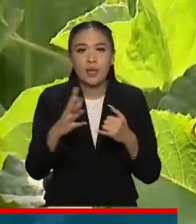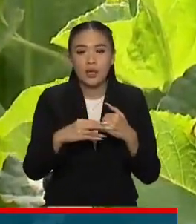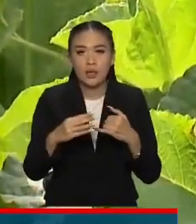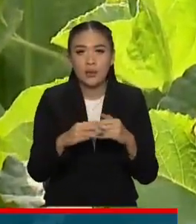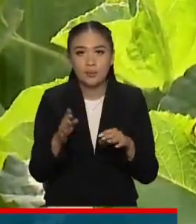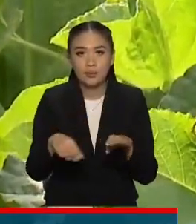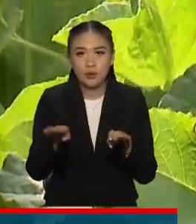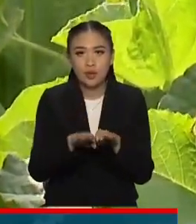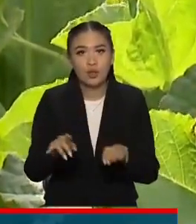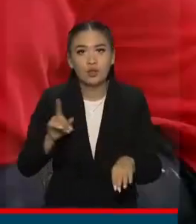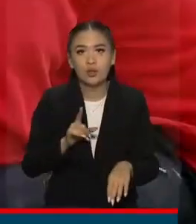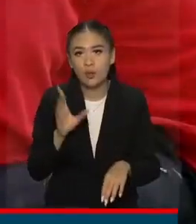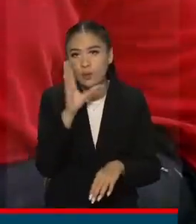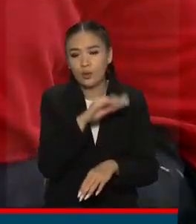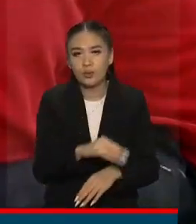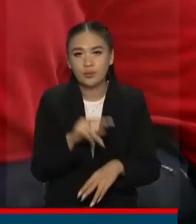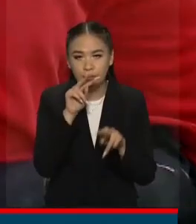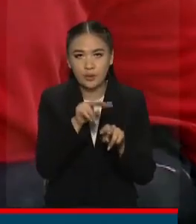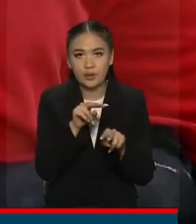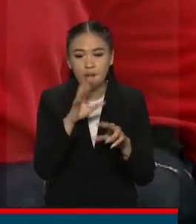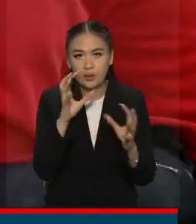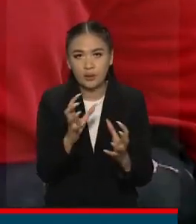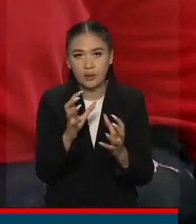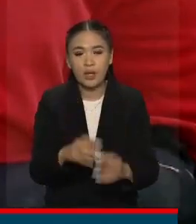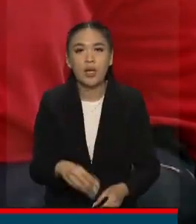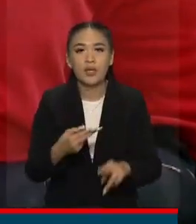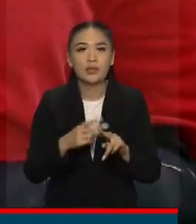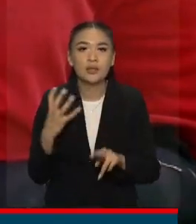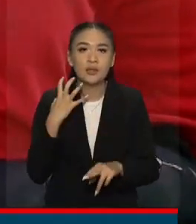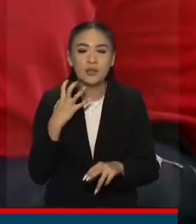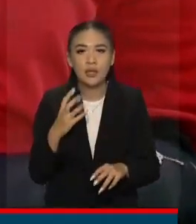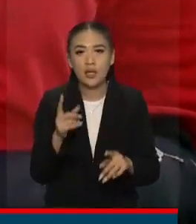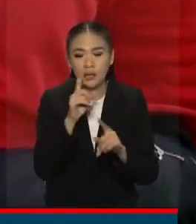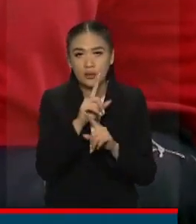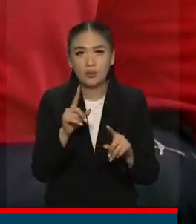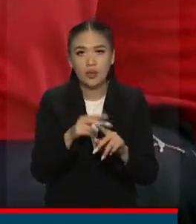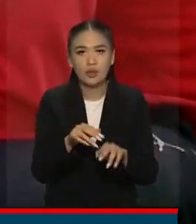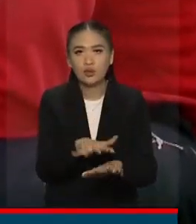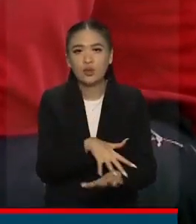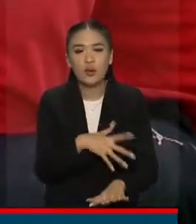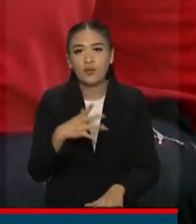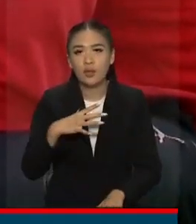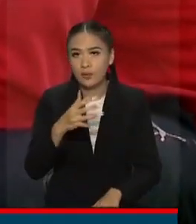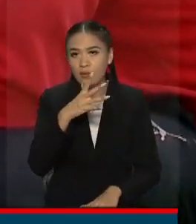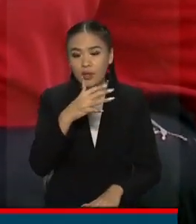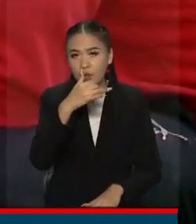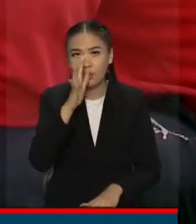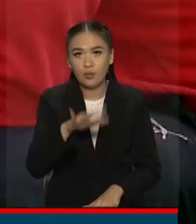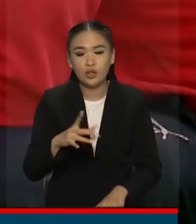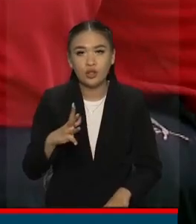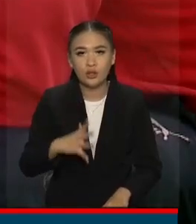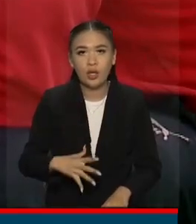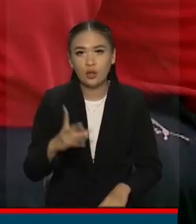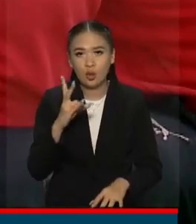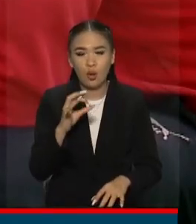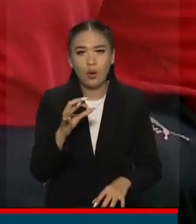бірге күтімінің күшті болуынан. Бұл Қызылорданың местный әміресі. Бұны шытырлақ дейді. Бұл ұзаққа шыдамайды. Бірақ Қызылорданың халқы жақсы көреді